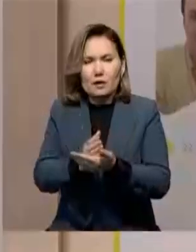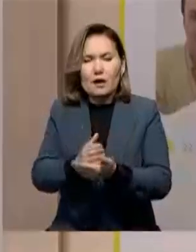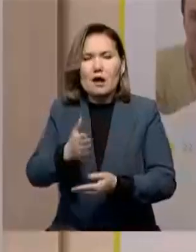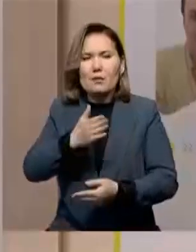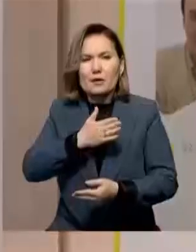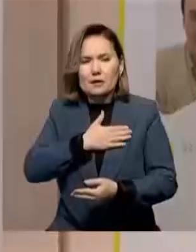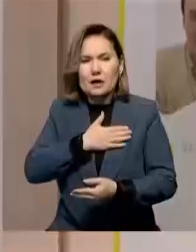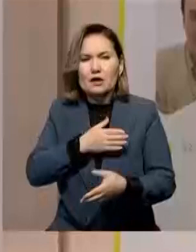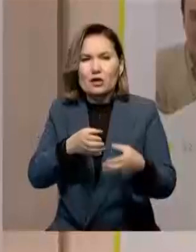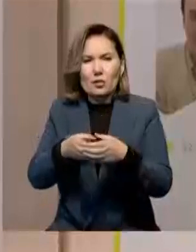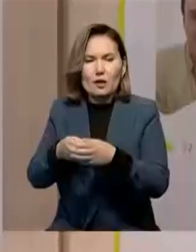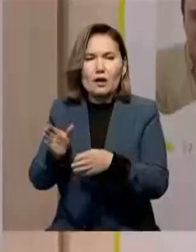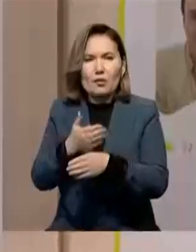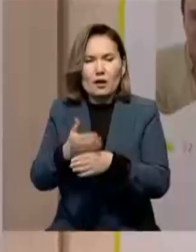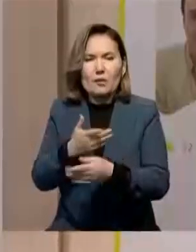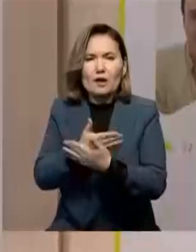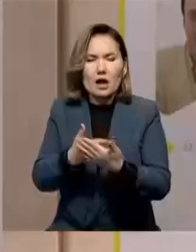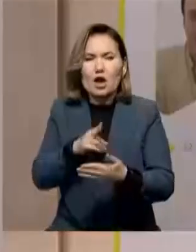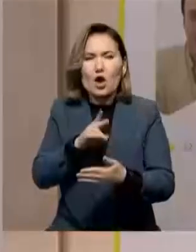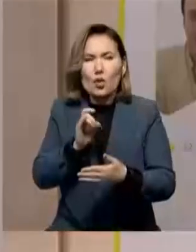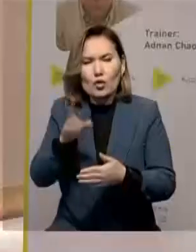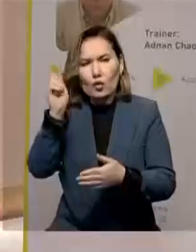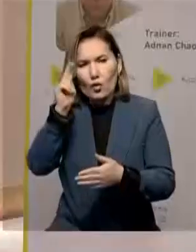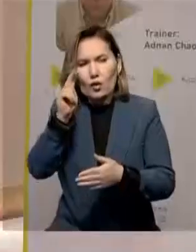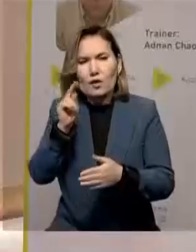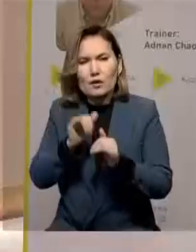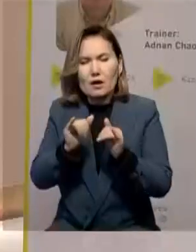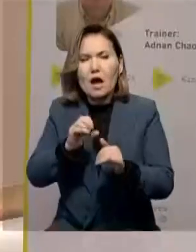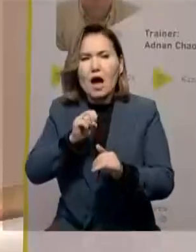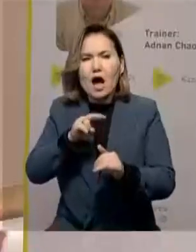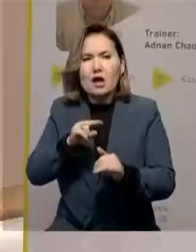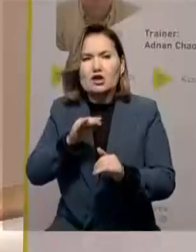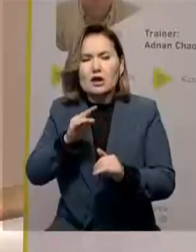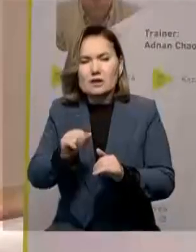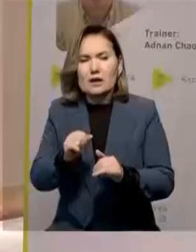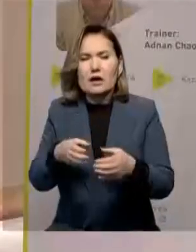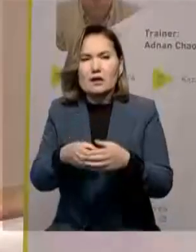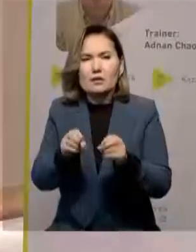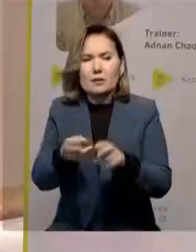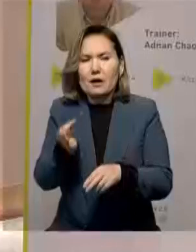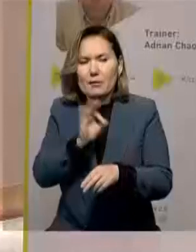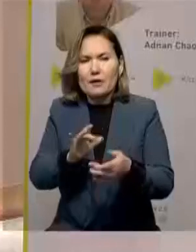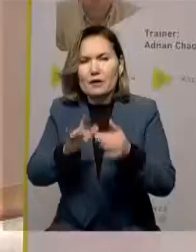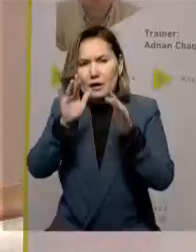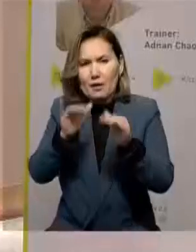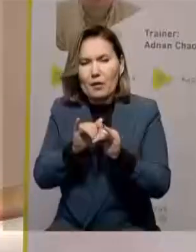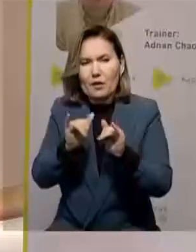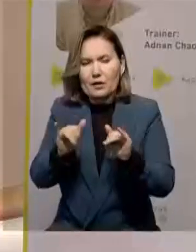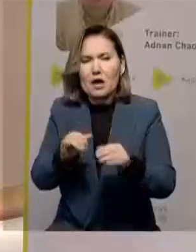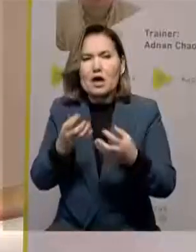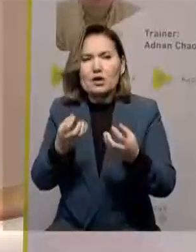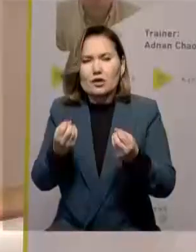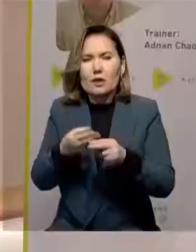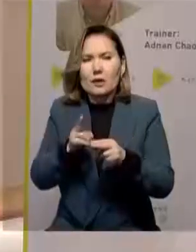Біз топтарға бөлініп, түрлі курстады менгеріп жүрміз. Аль-Джазира редакторлары қолданатын веб-сайт конструкторларды, одан